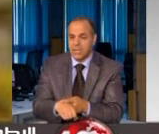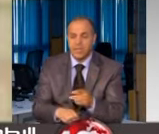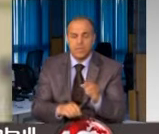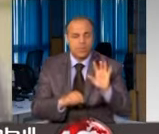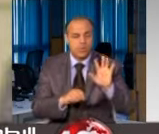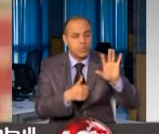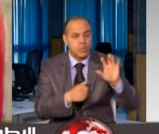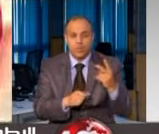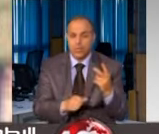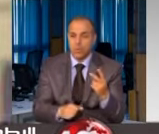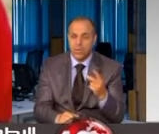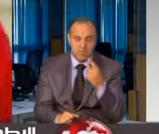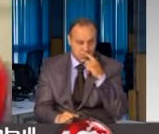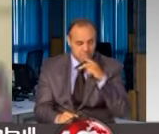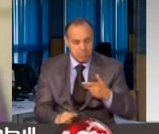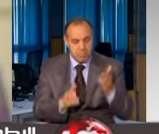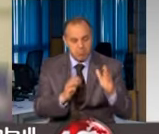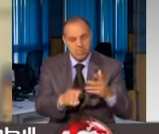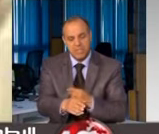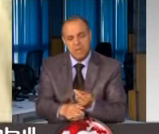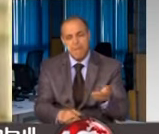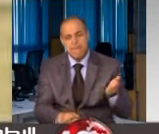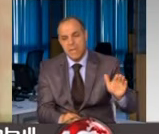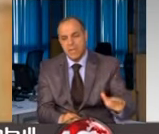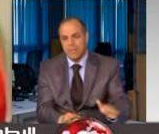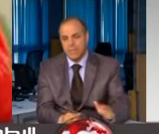62 ليفارق الحياة في المستشفى بعد ذلك.